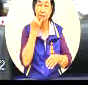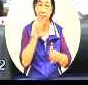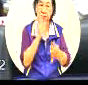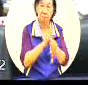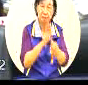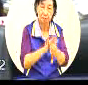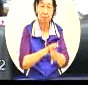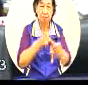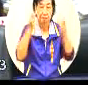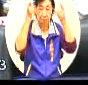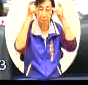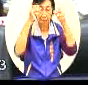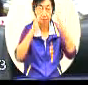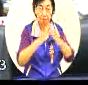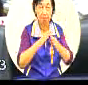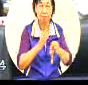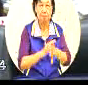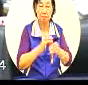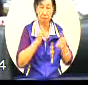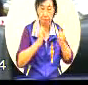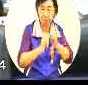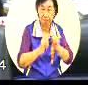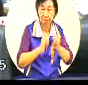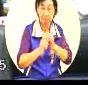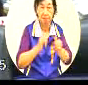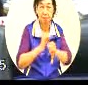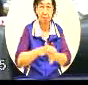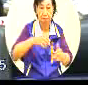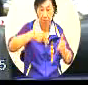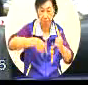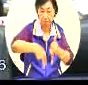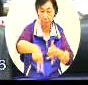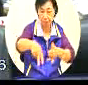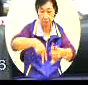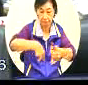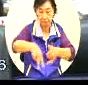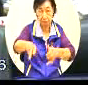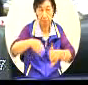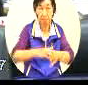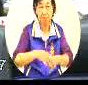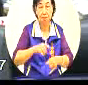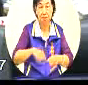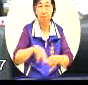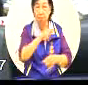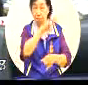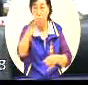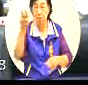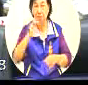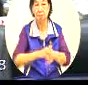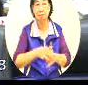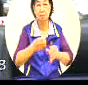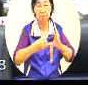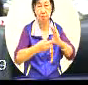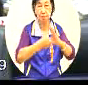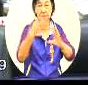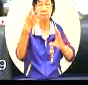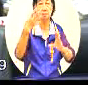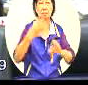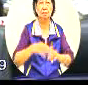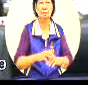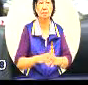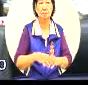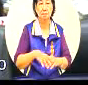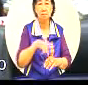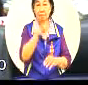能够安全通行的这样一个步道。我们秀一下照片哈，这给你们看一下日本，